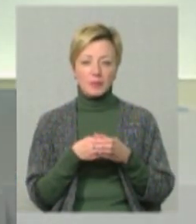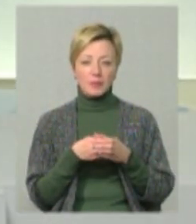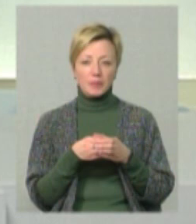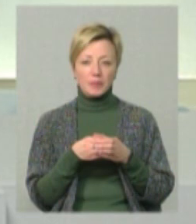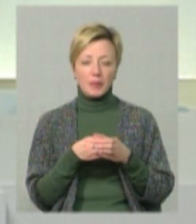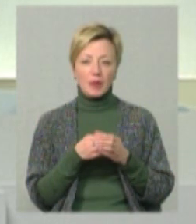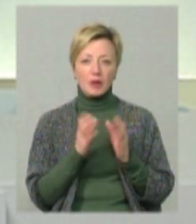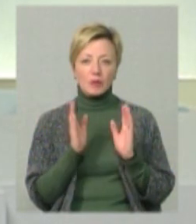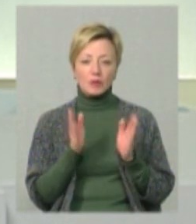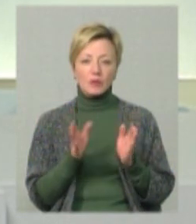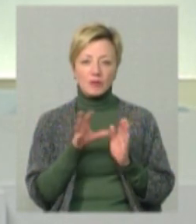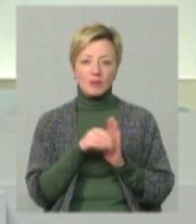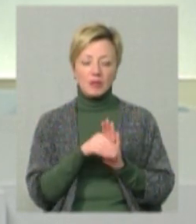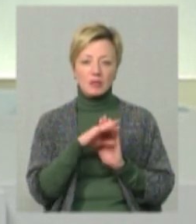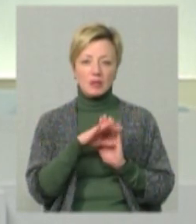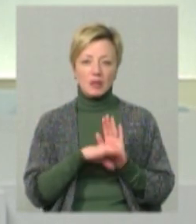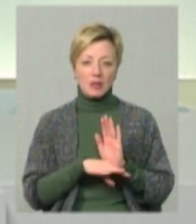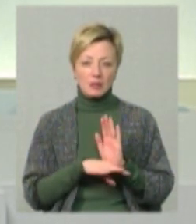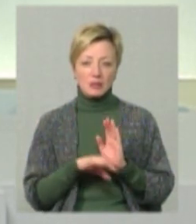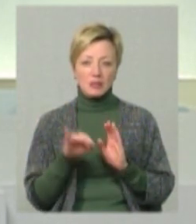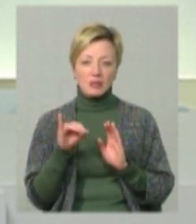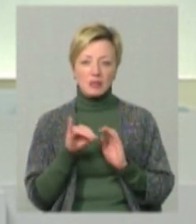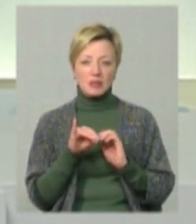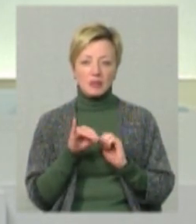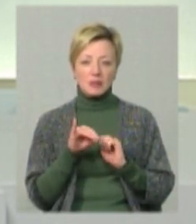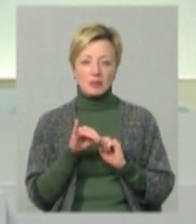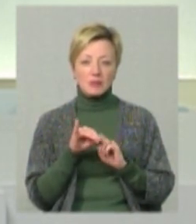будуть внесені в відповідні реєстри і